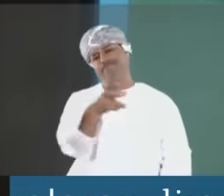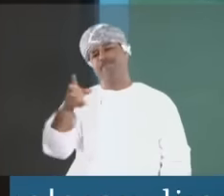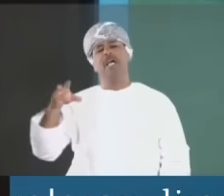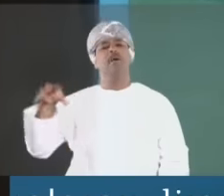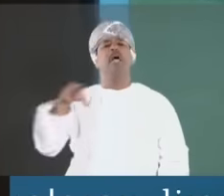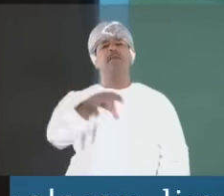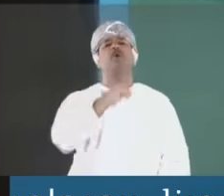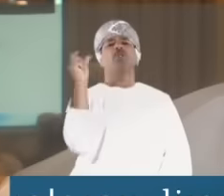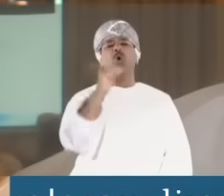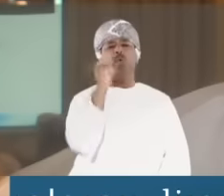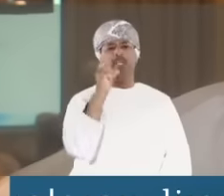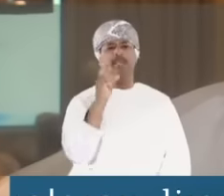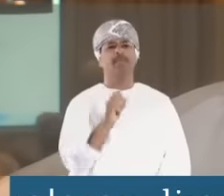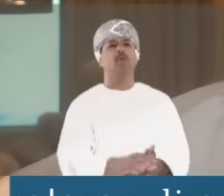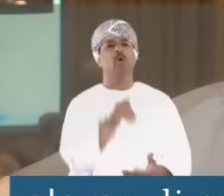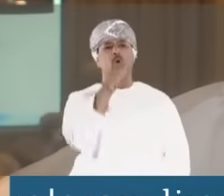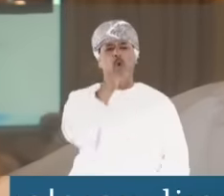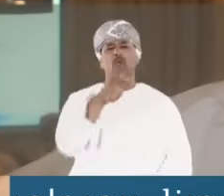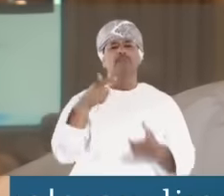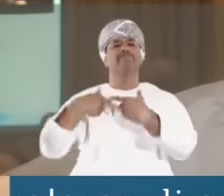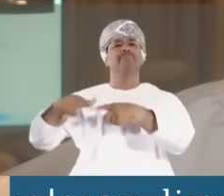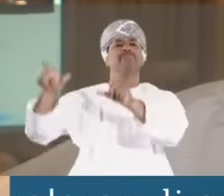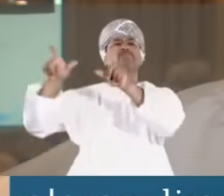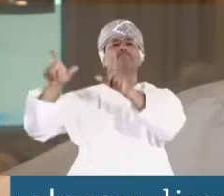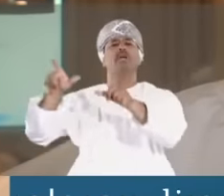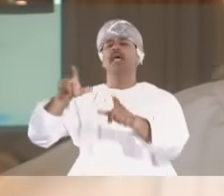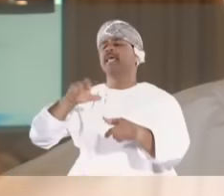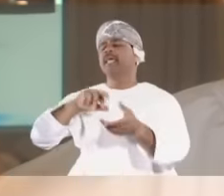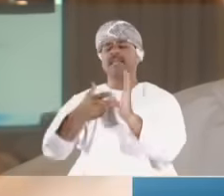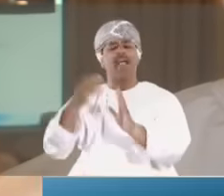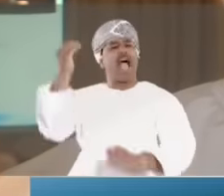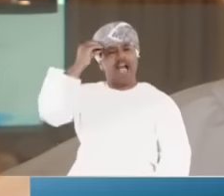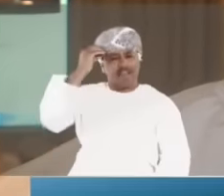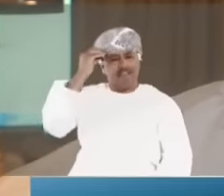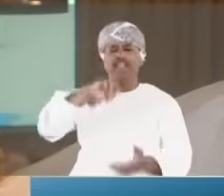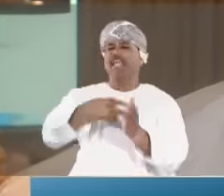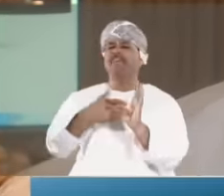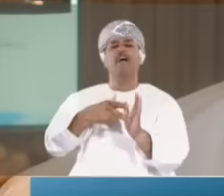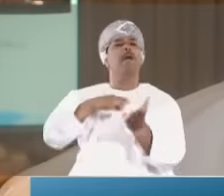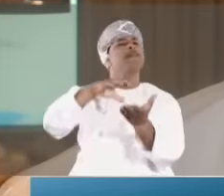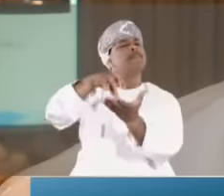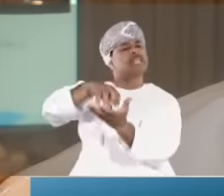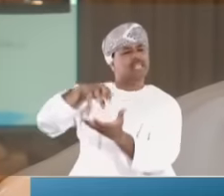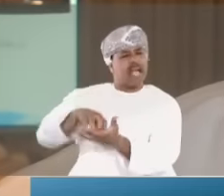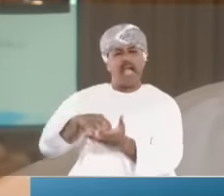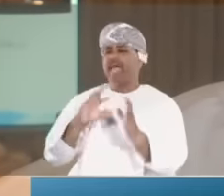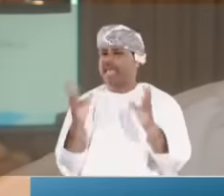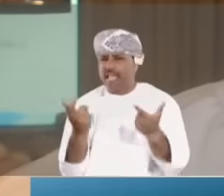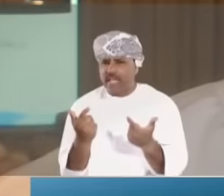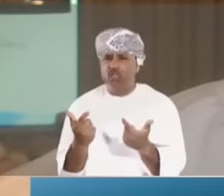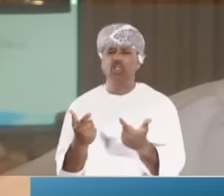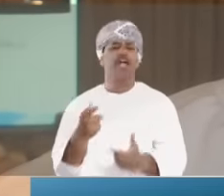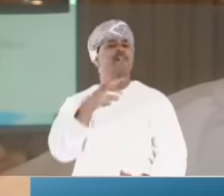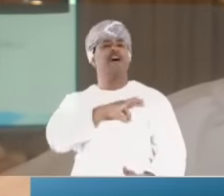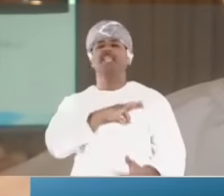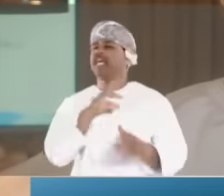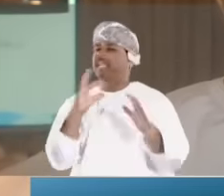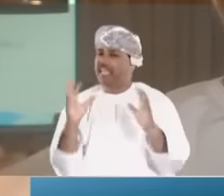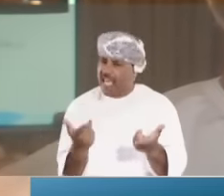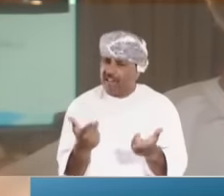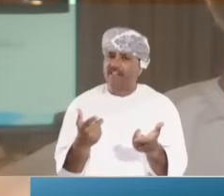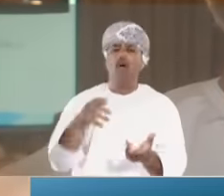الإقليمي والدولي. نعرفهم بمقومات المنطقة، بمكونات المنطقة، المنطقة اللوجستية بجنوب